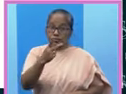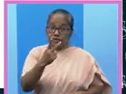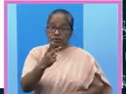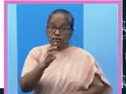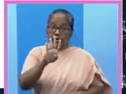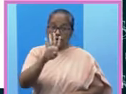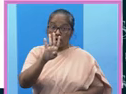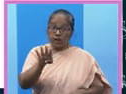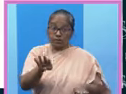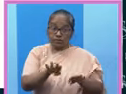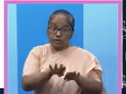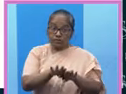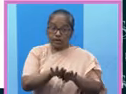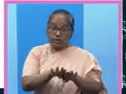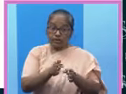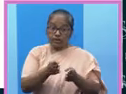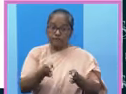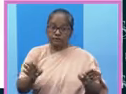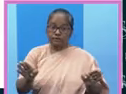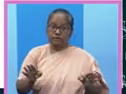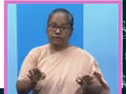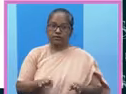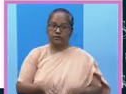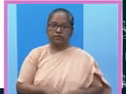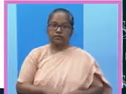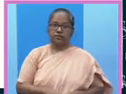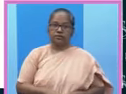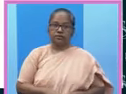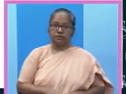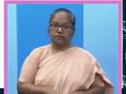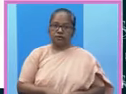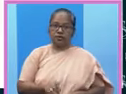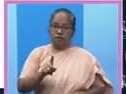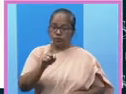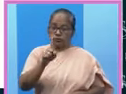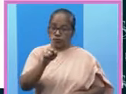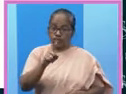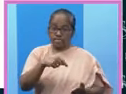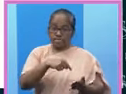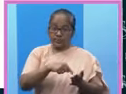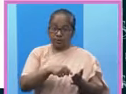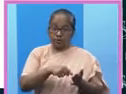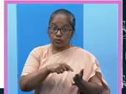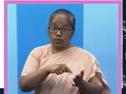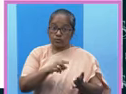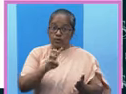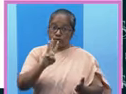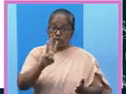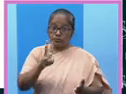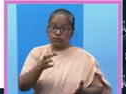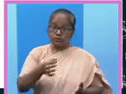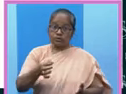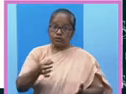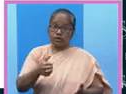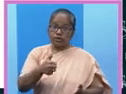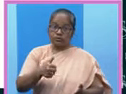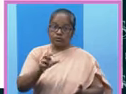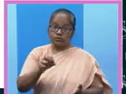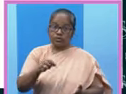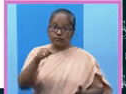நான்கு சம அளவுள்ள என்ன செஞ்சுருக்காங்க, வட்டக்கோண பகுதிகளாக பிரிச்சுருக்காங்க. எனில் இதனுடைய மையக்கோணம் 360